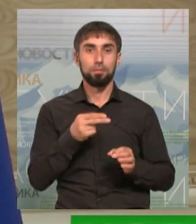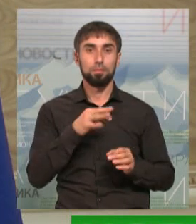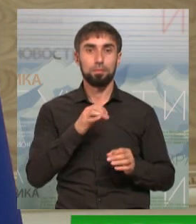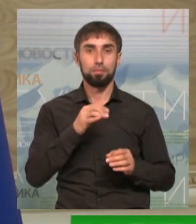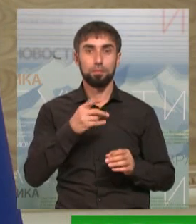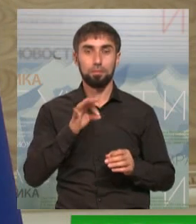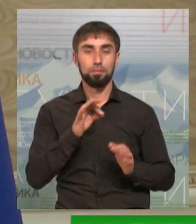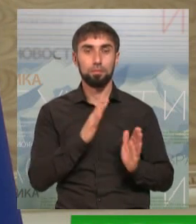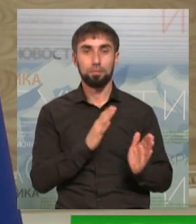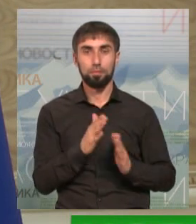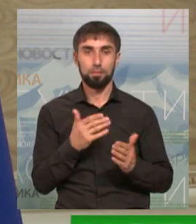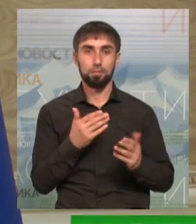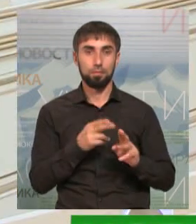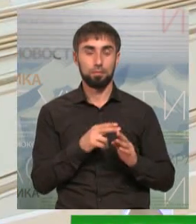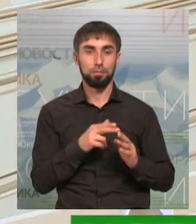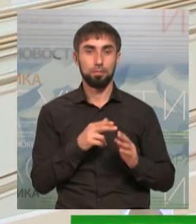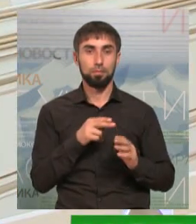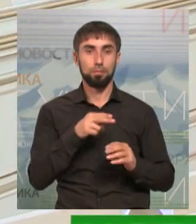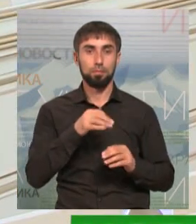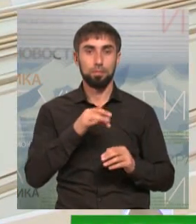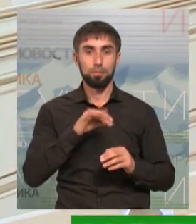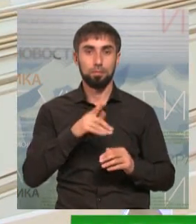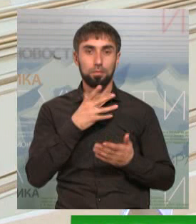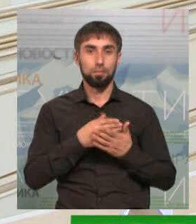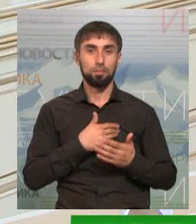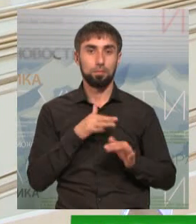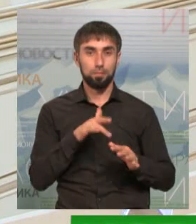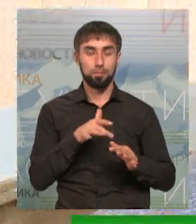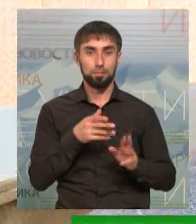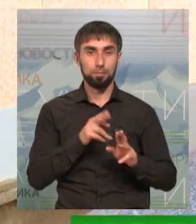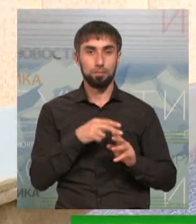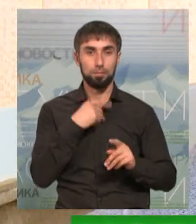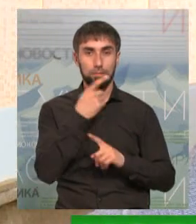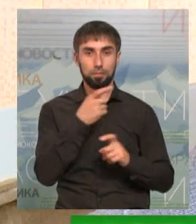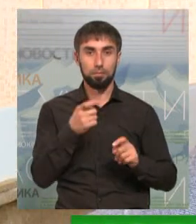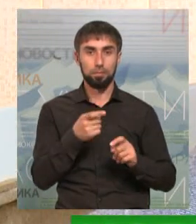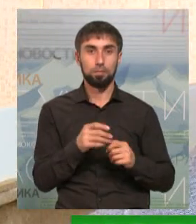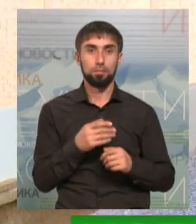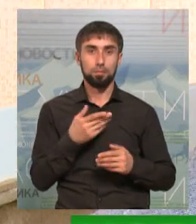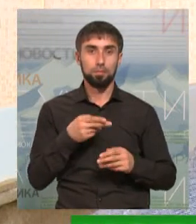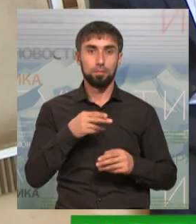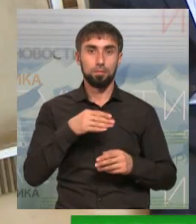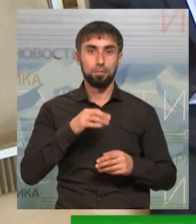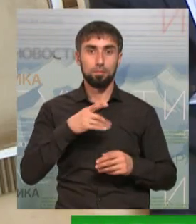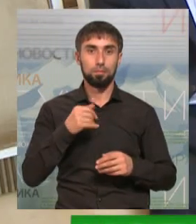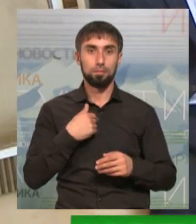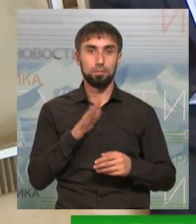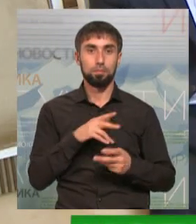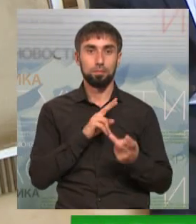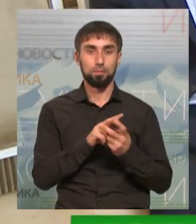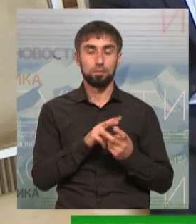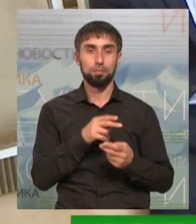достоверно, порядочно подходить к своему делу, вот я к чему вас призываю, тогда нам пойдут навстречу. И когда мы в